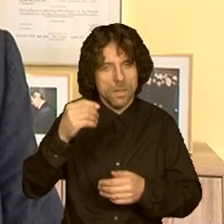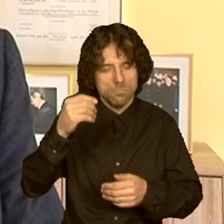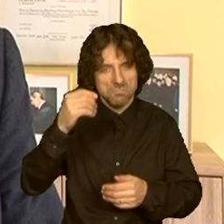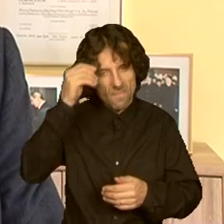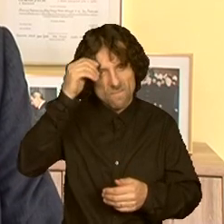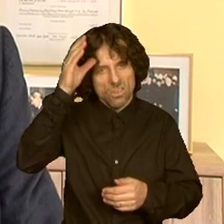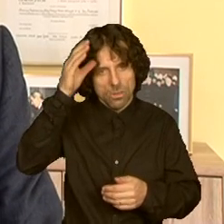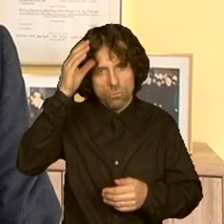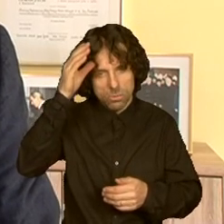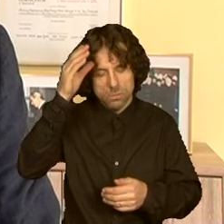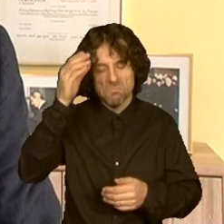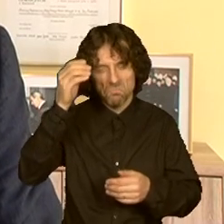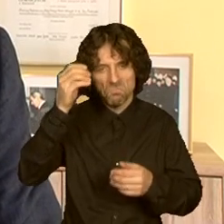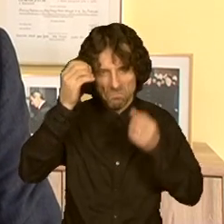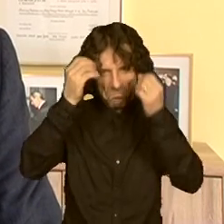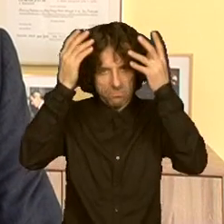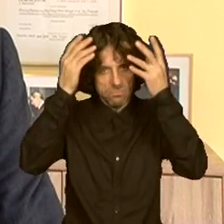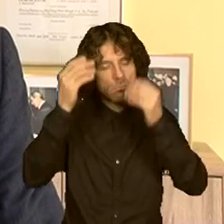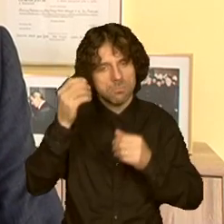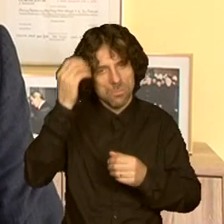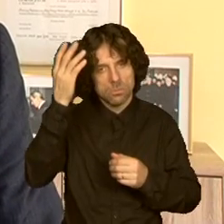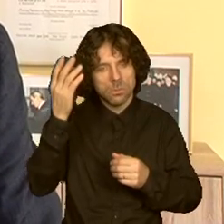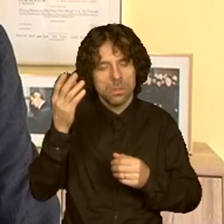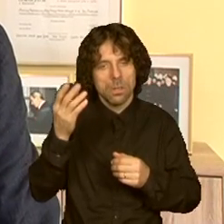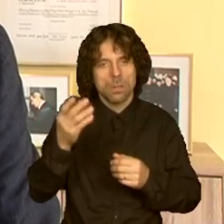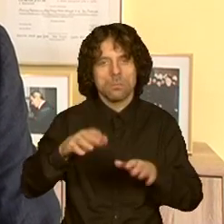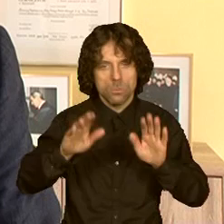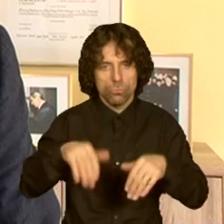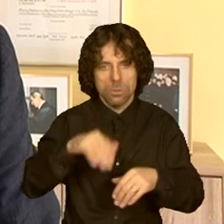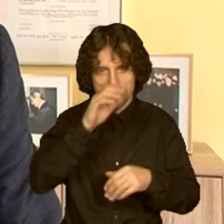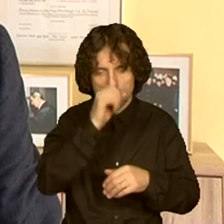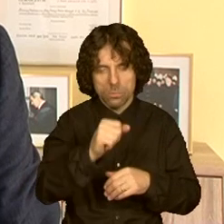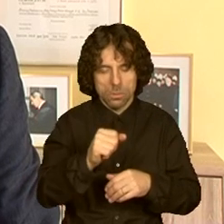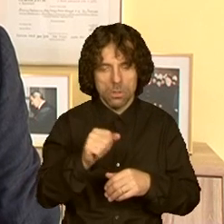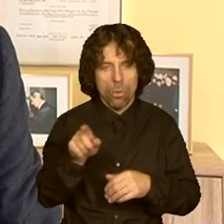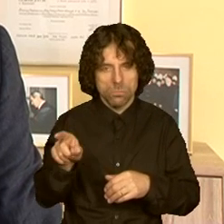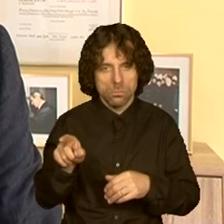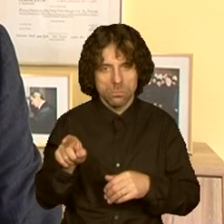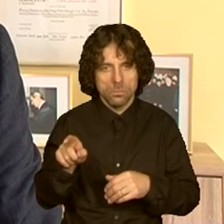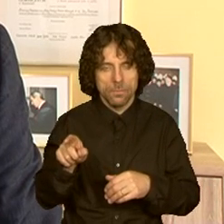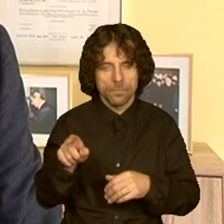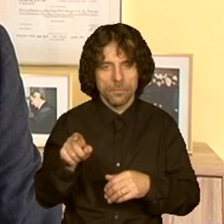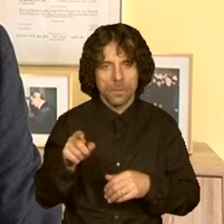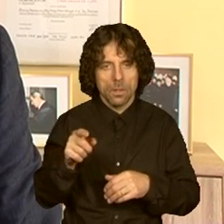wnieśli dużą wiedzę do śląskiego przemysłu wydobywczego, zwłaszcza w Zabrzu.